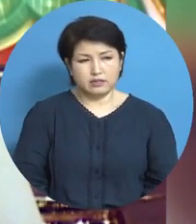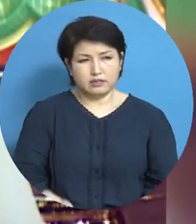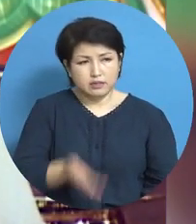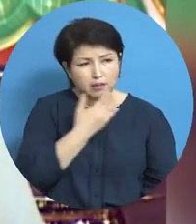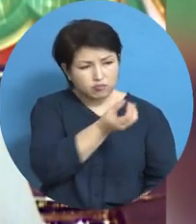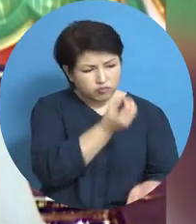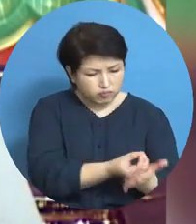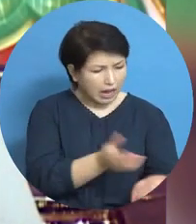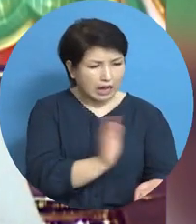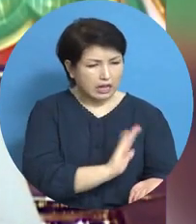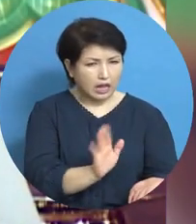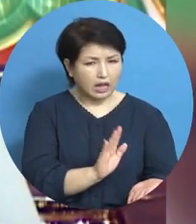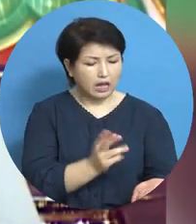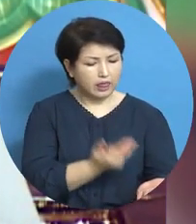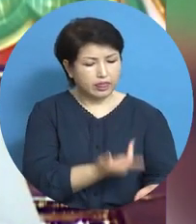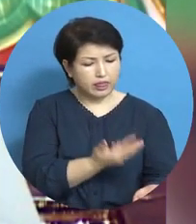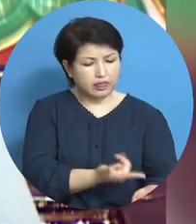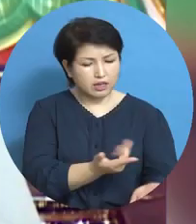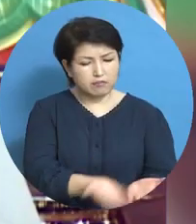오시면서도